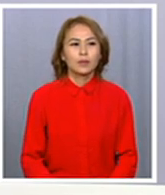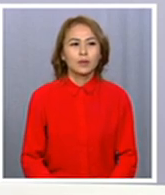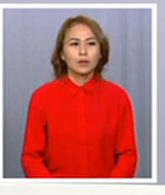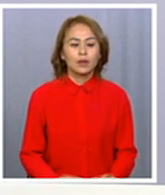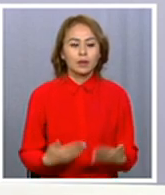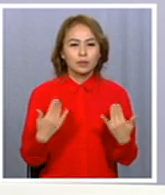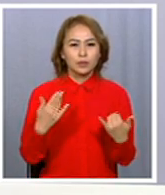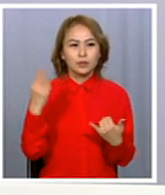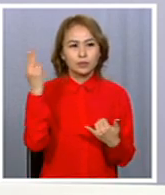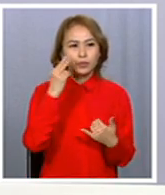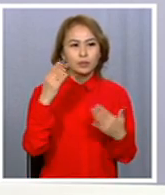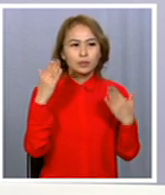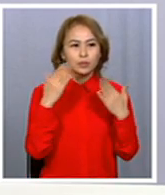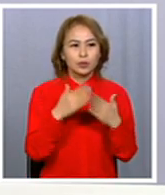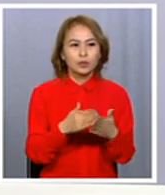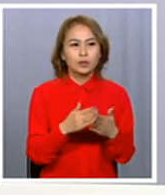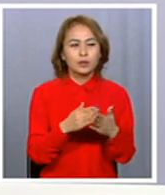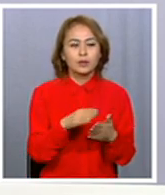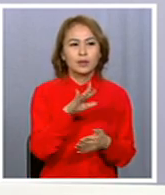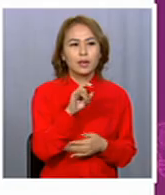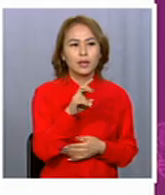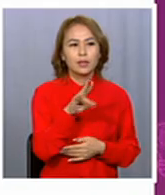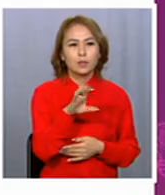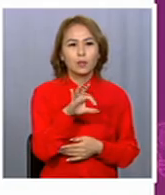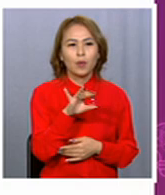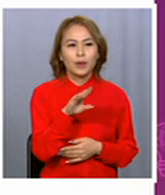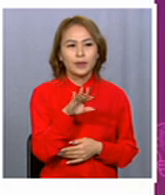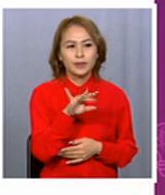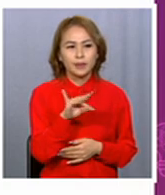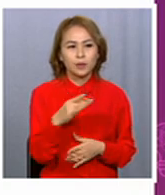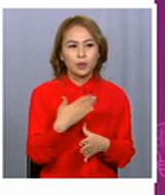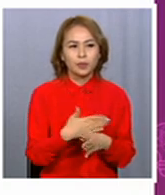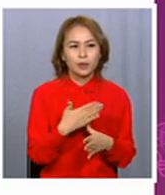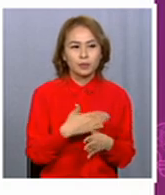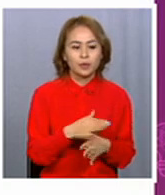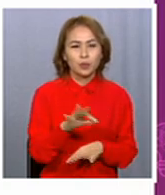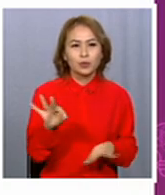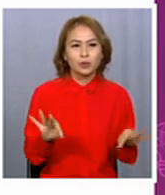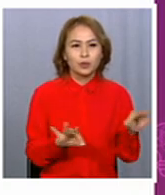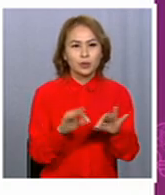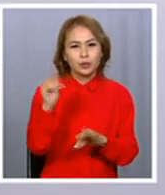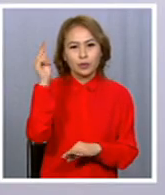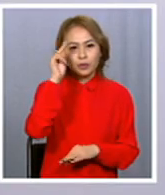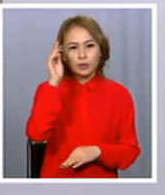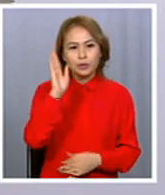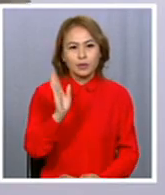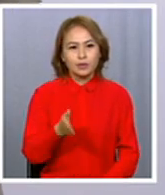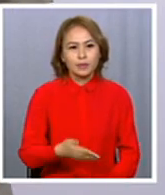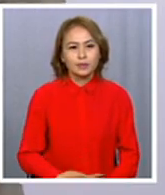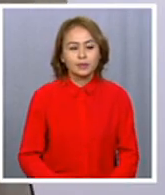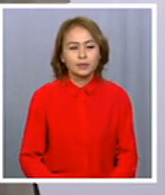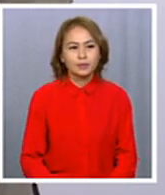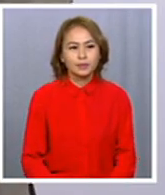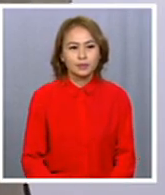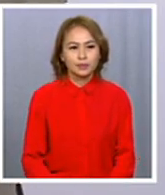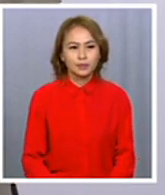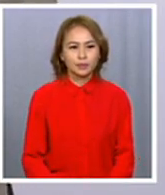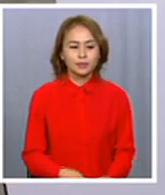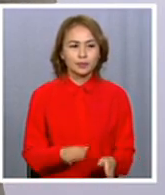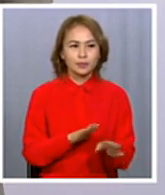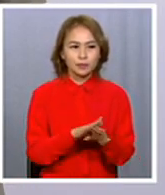Бүгінгі сабақта сіз бұрышты транспортир көмегімен өлшеуді үйренесіз. Алдымен балар